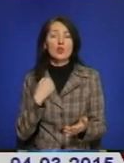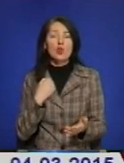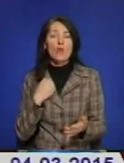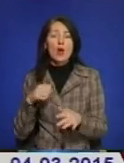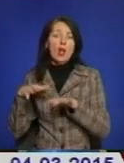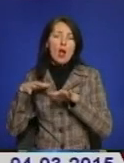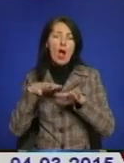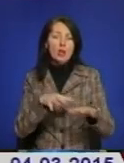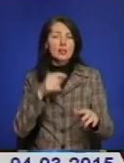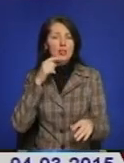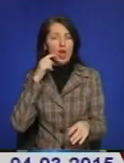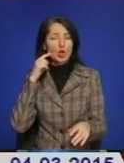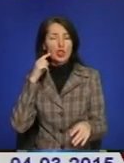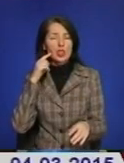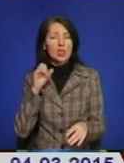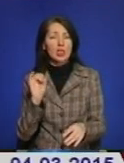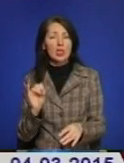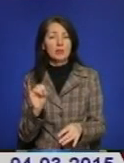Росії, і